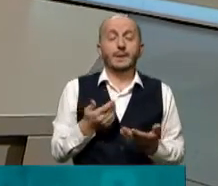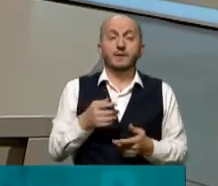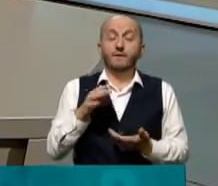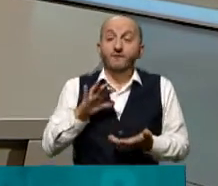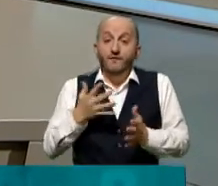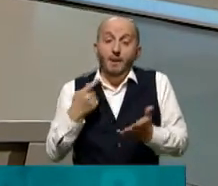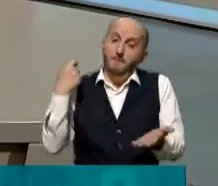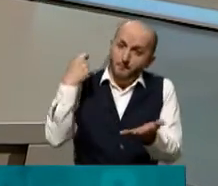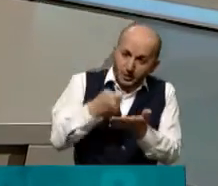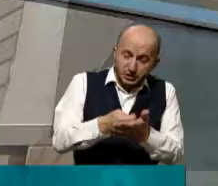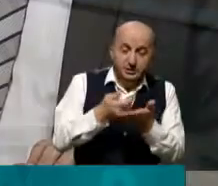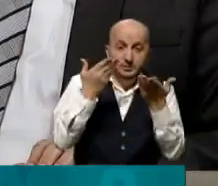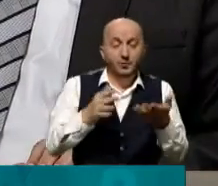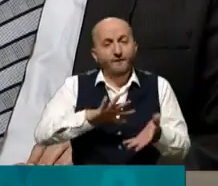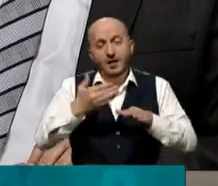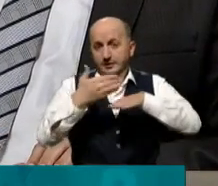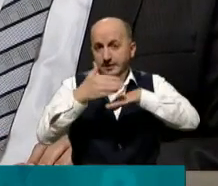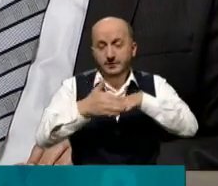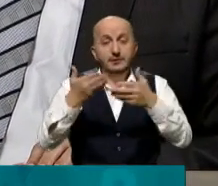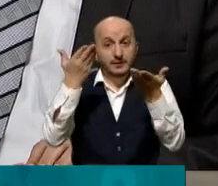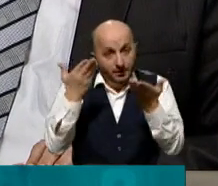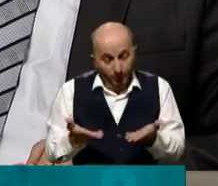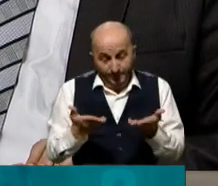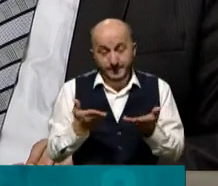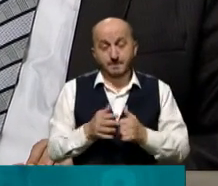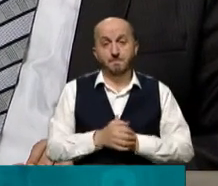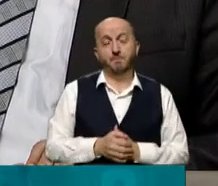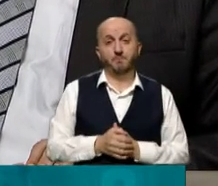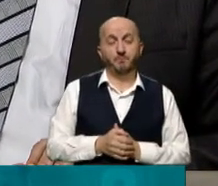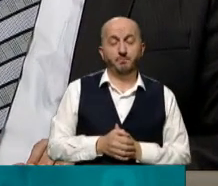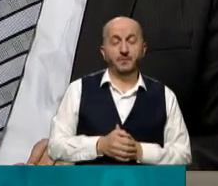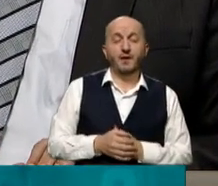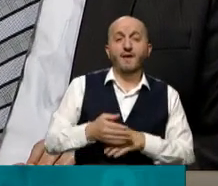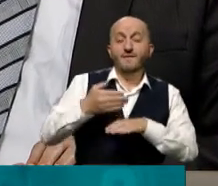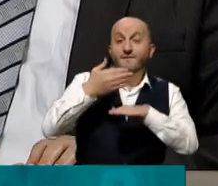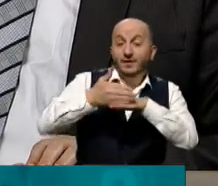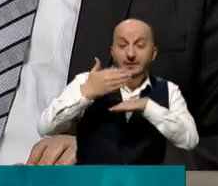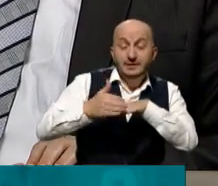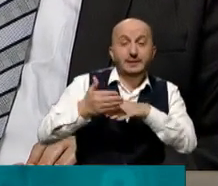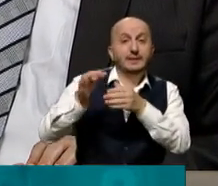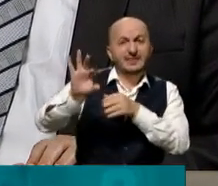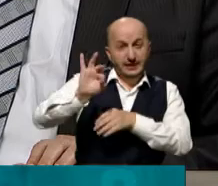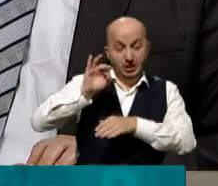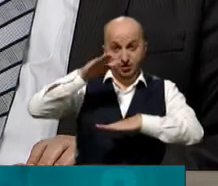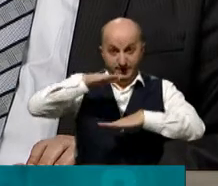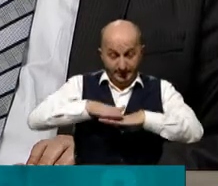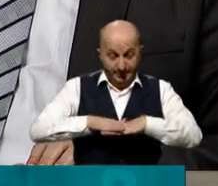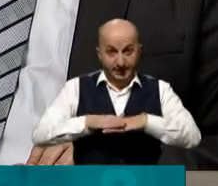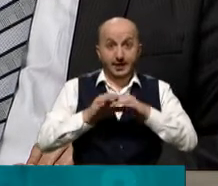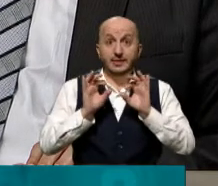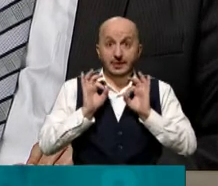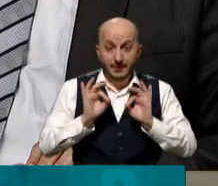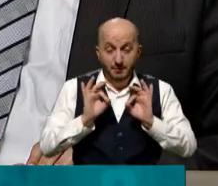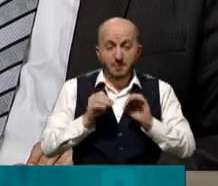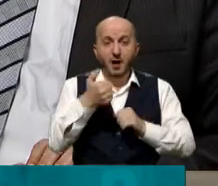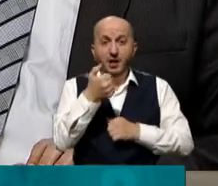peşini tercih eder veya vadeliyi tercih eder. Vadeliyi tercih etti. Tamam. Yani 6